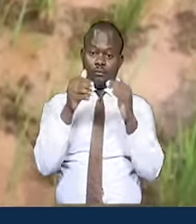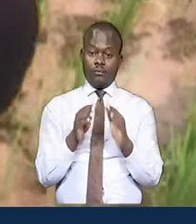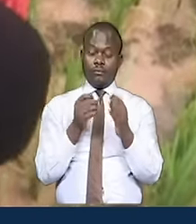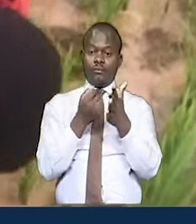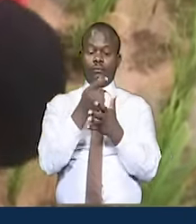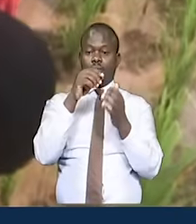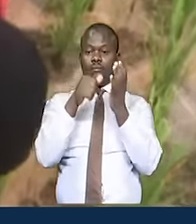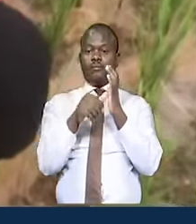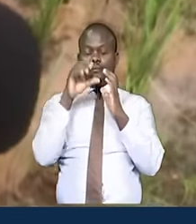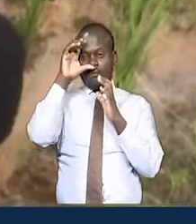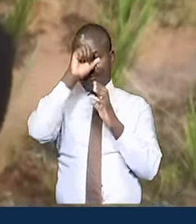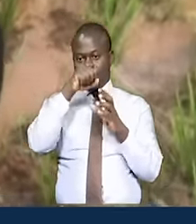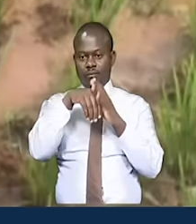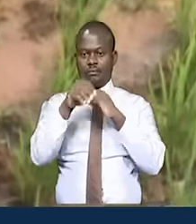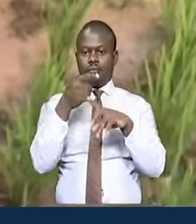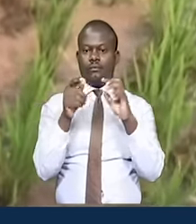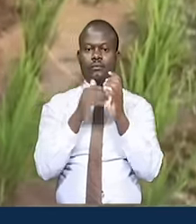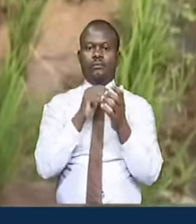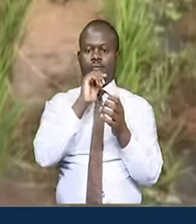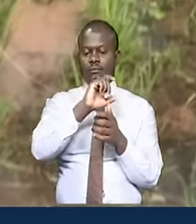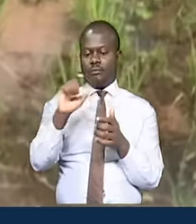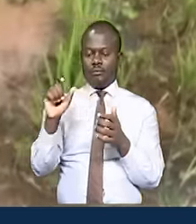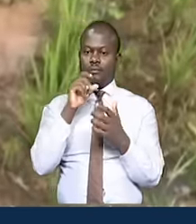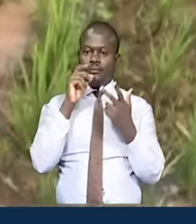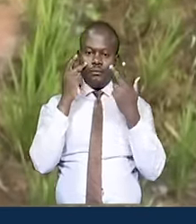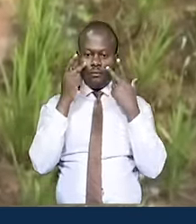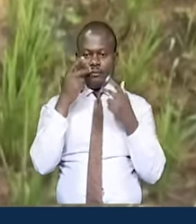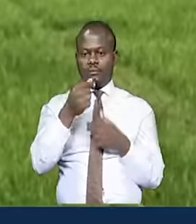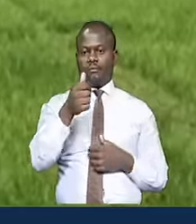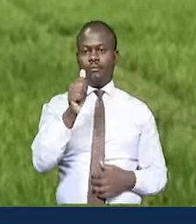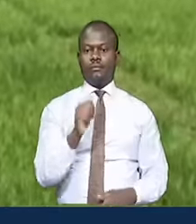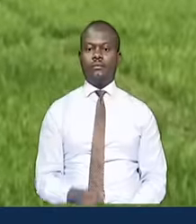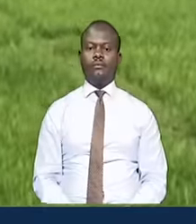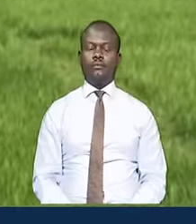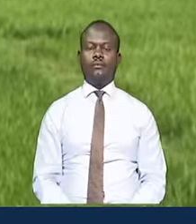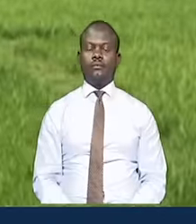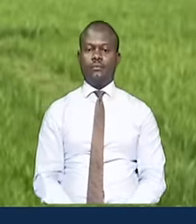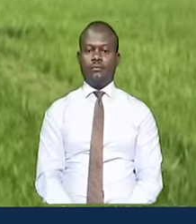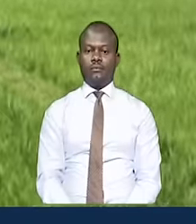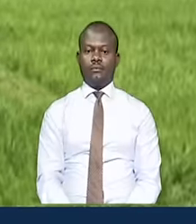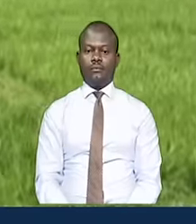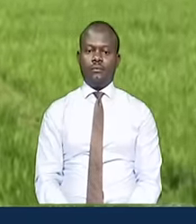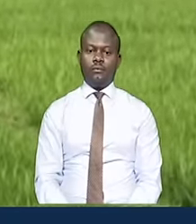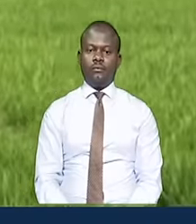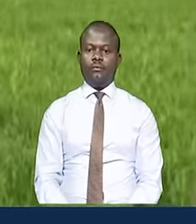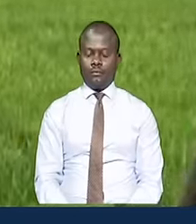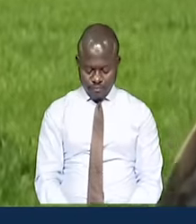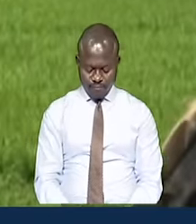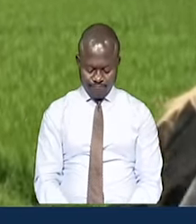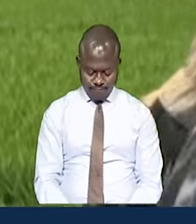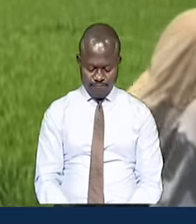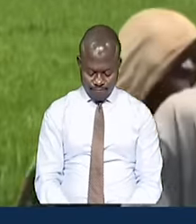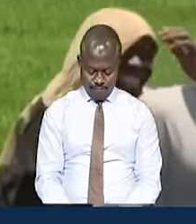n'ibibazo birimo no kubura isoko ariko ngo nta cyumweru gishira batabonye amafaranga yabo ngira ku isoko muri iminsi ishize bitari byiza bihagaze